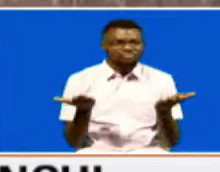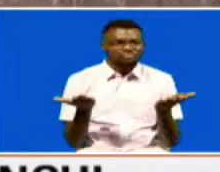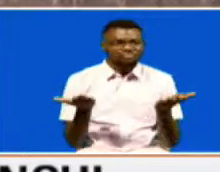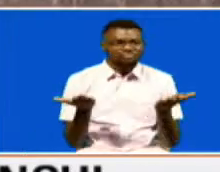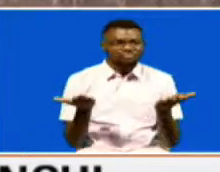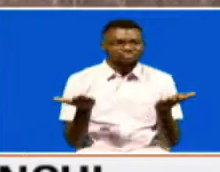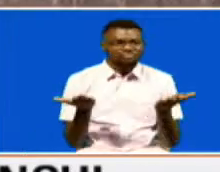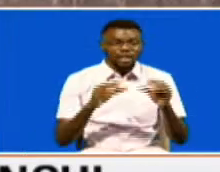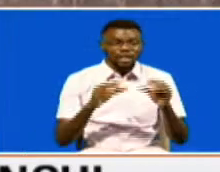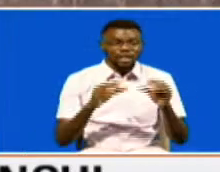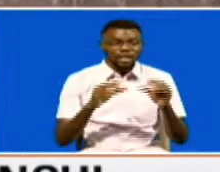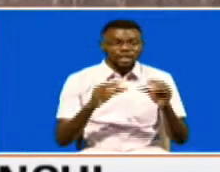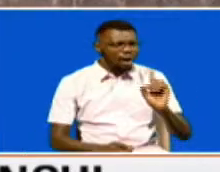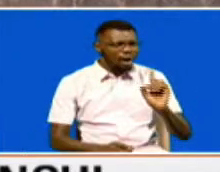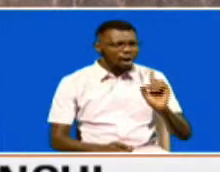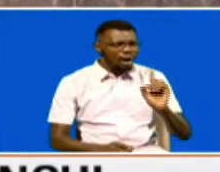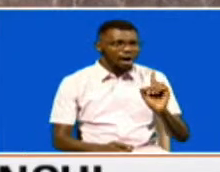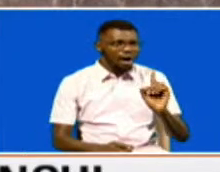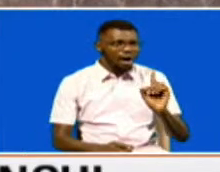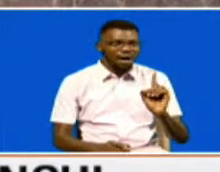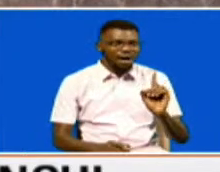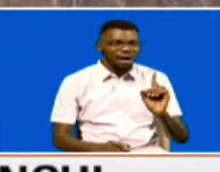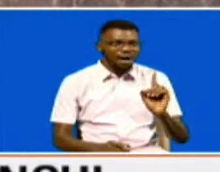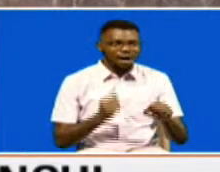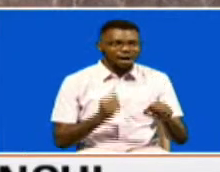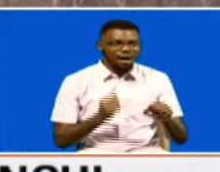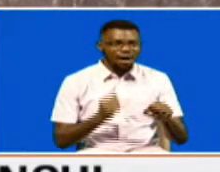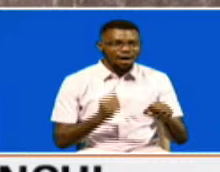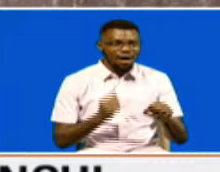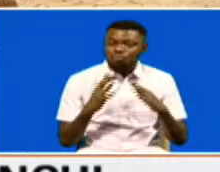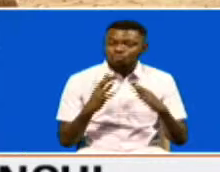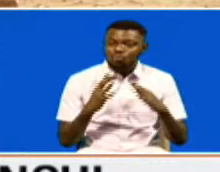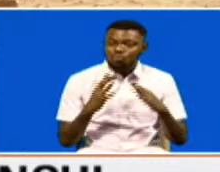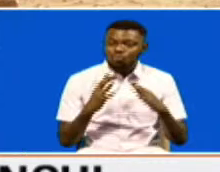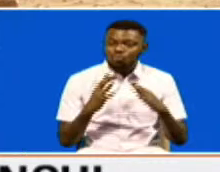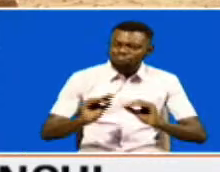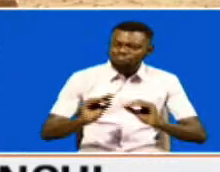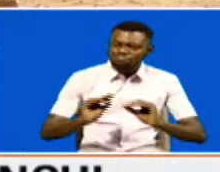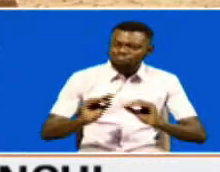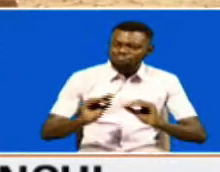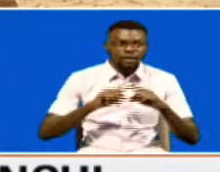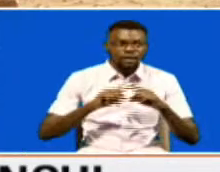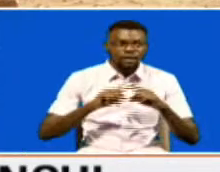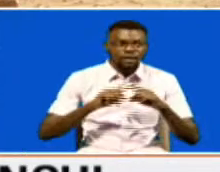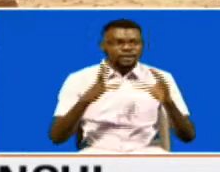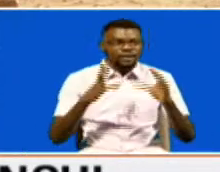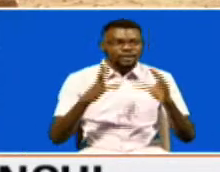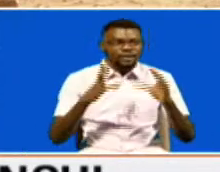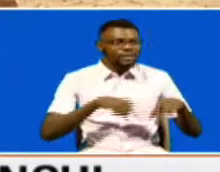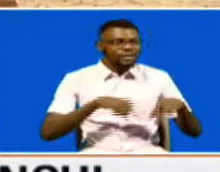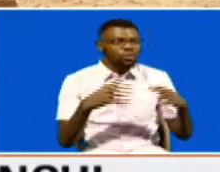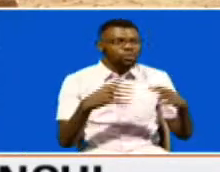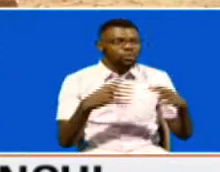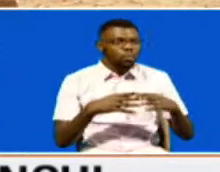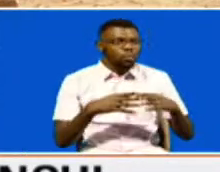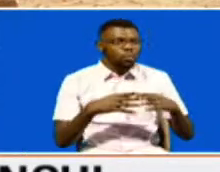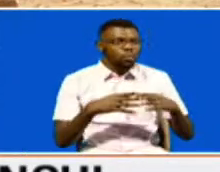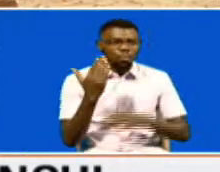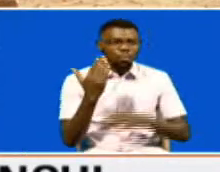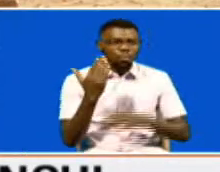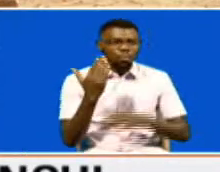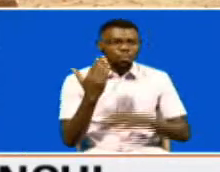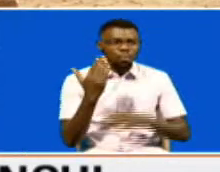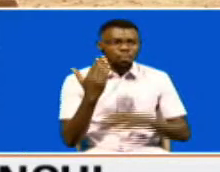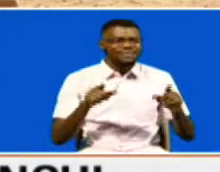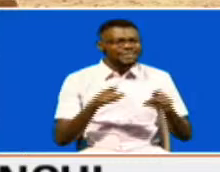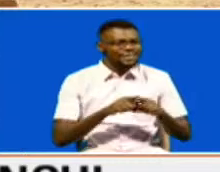mwalimu mmoja tu ambaye alitwikwa jukumu la kufunza wanafunzi hao akitoweka baada ya kuzidiwa na hali ngumu